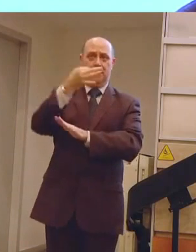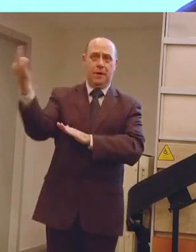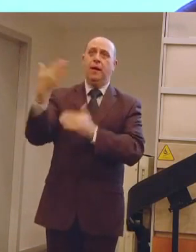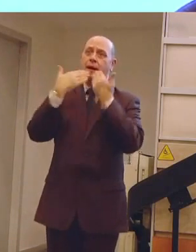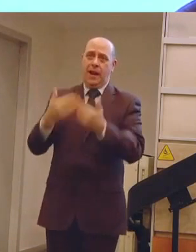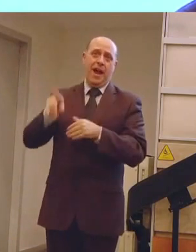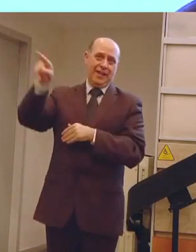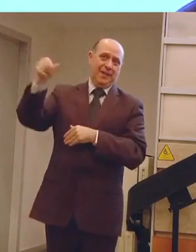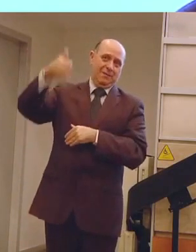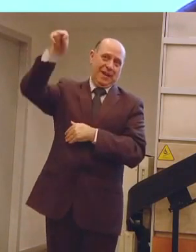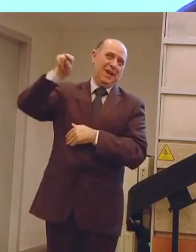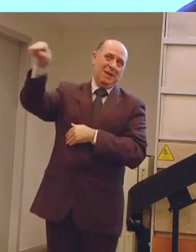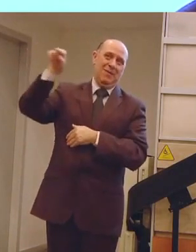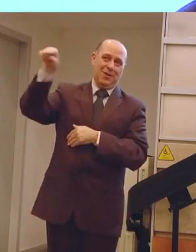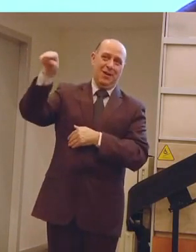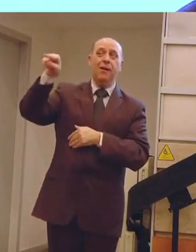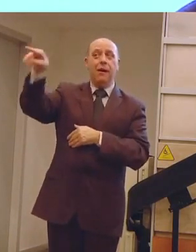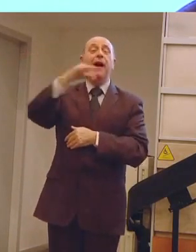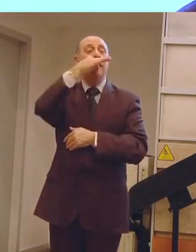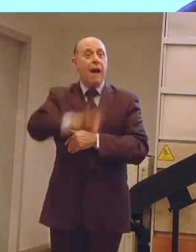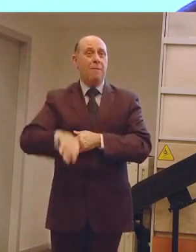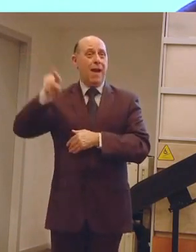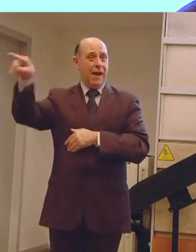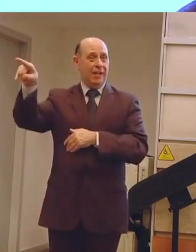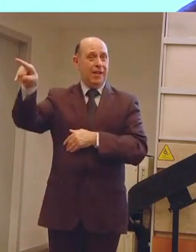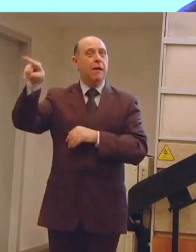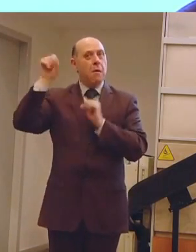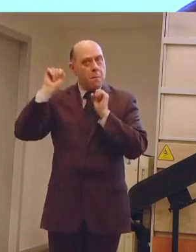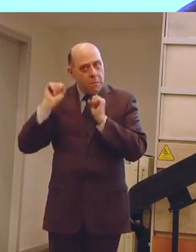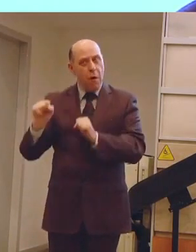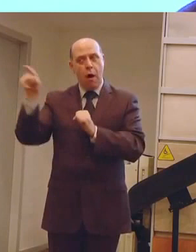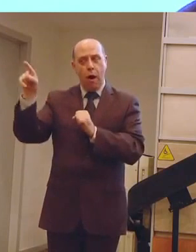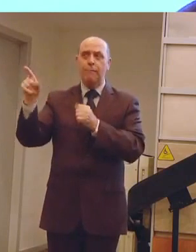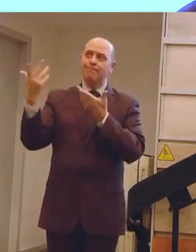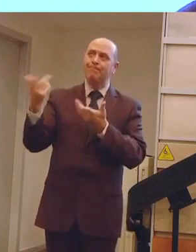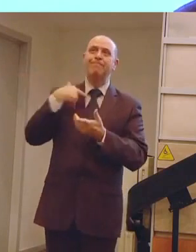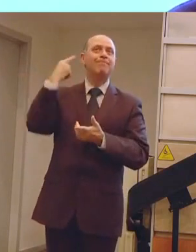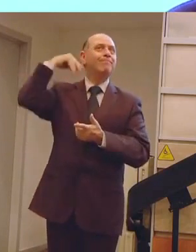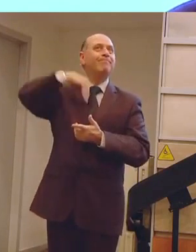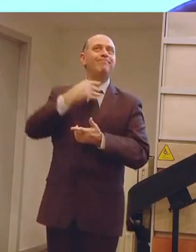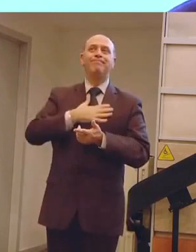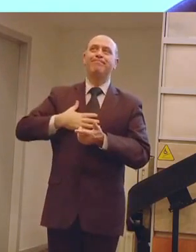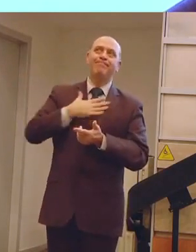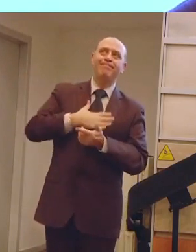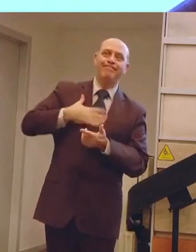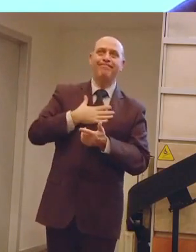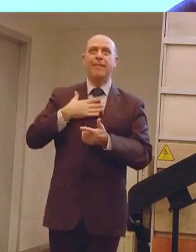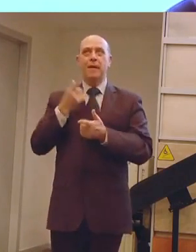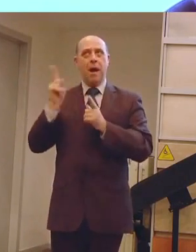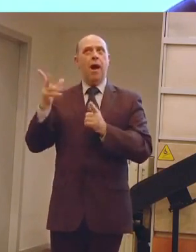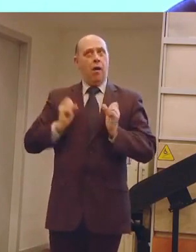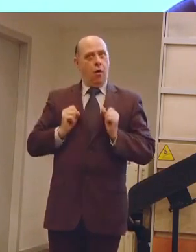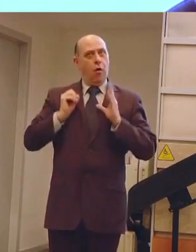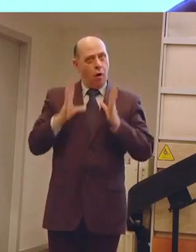a lui che ha avuto la capacità di renderle fruibili per un maggior benessere e con il coraggio